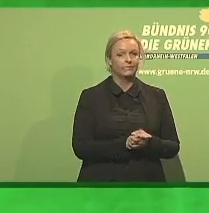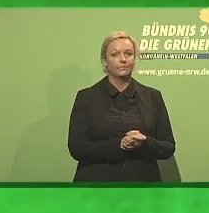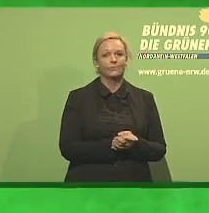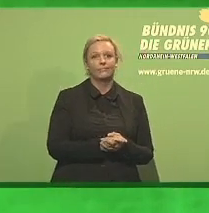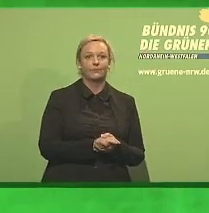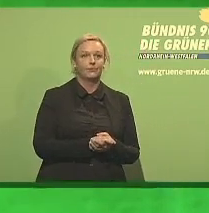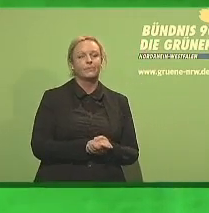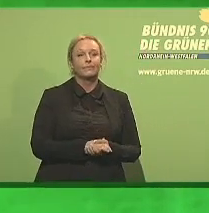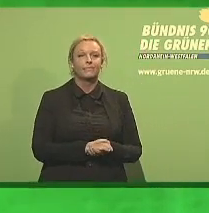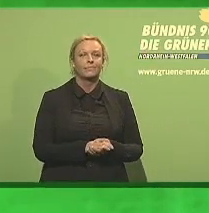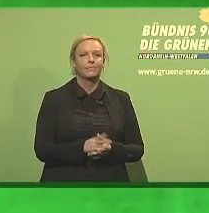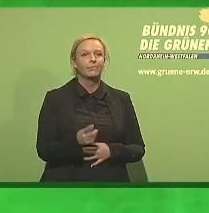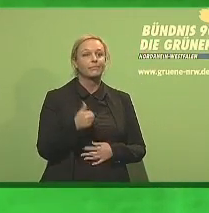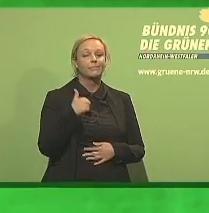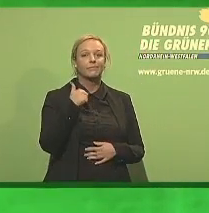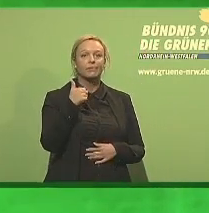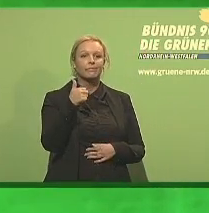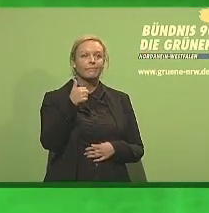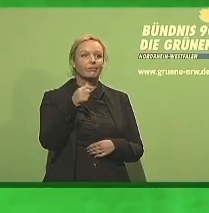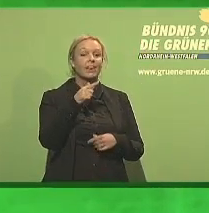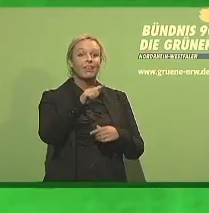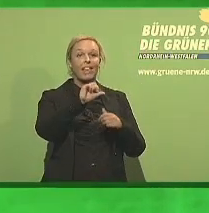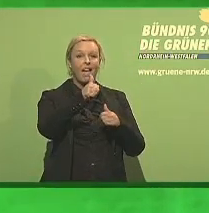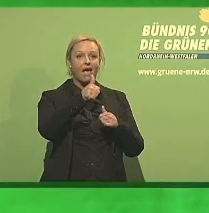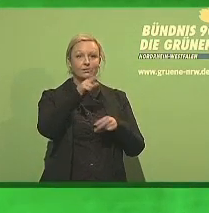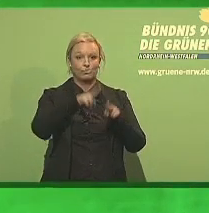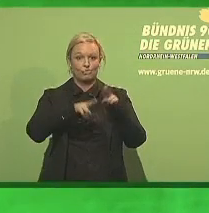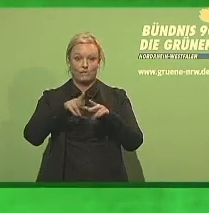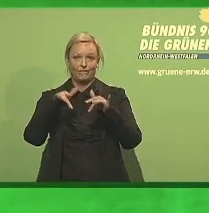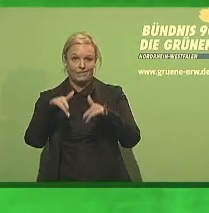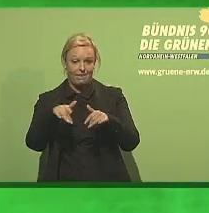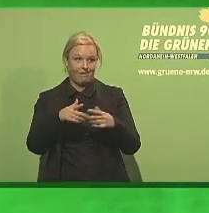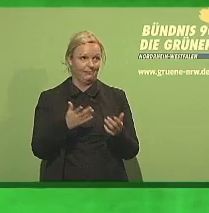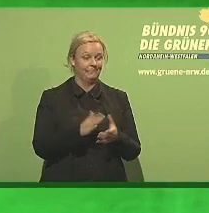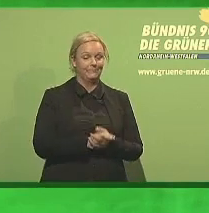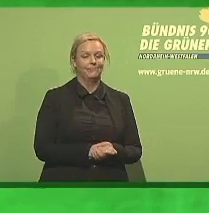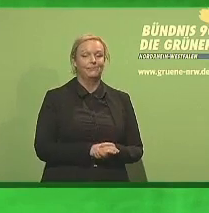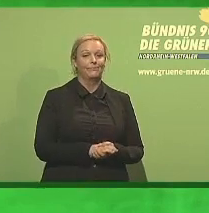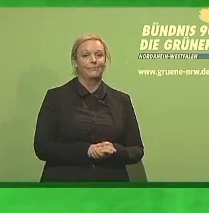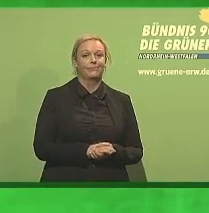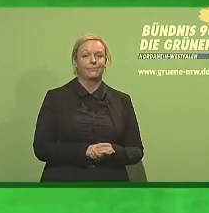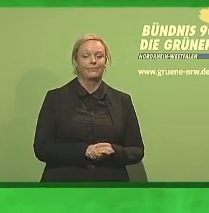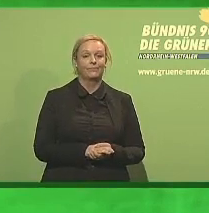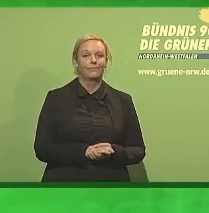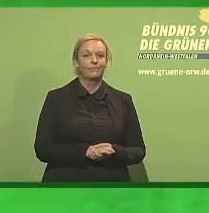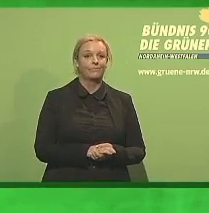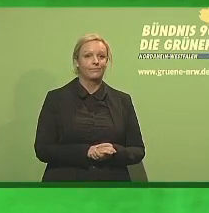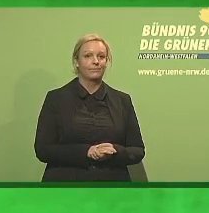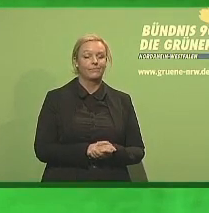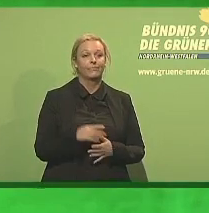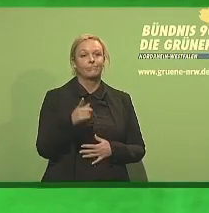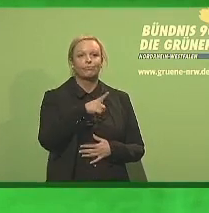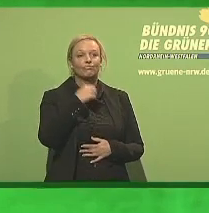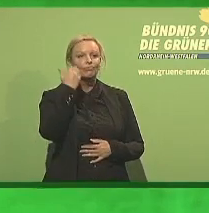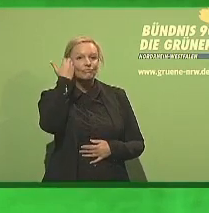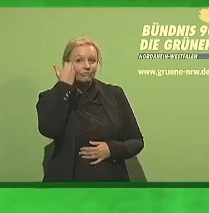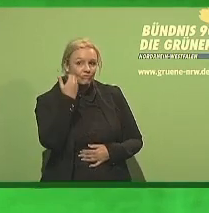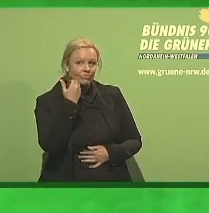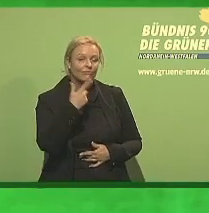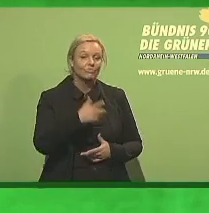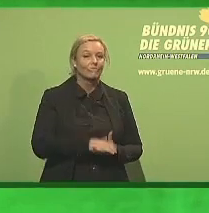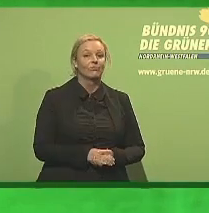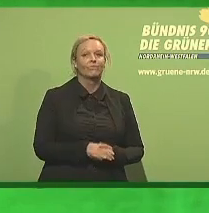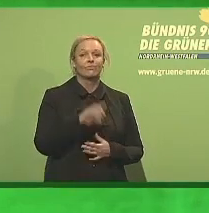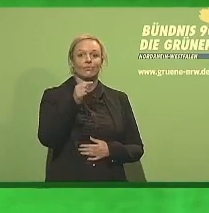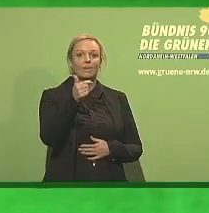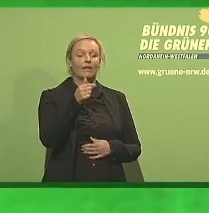an einer Stelle von dem T1 unterscheidet. Und zwar möchten wir euch bitten, einen